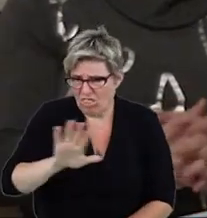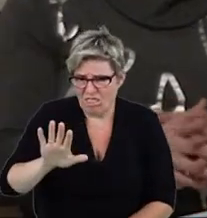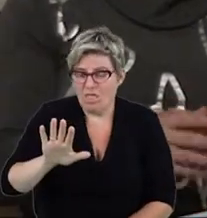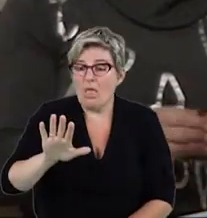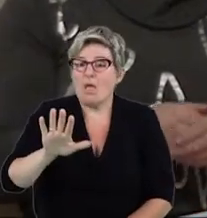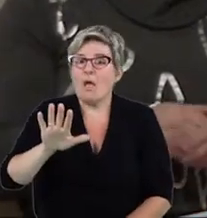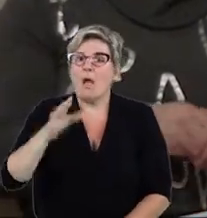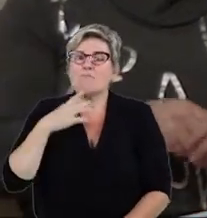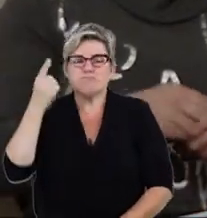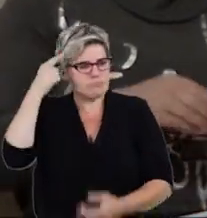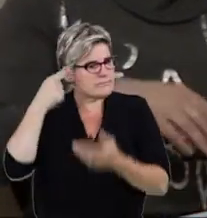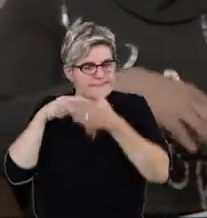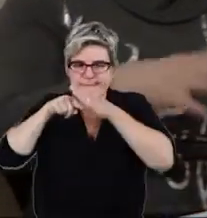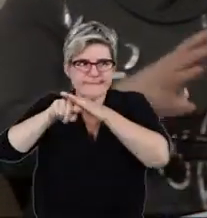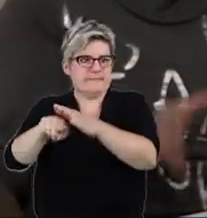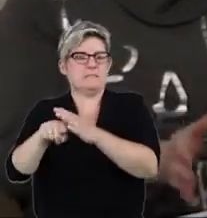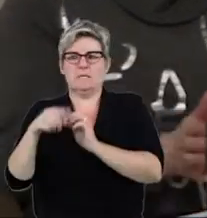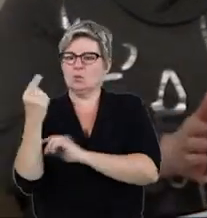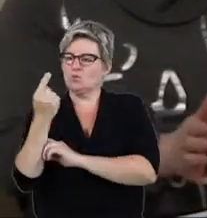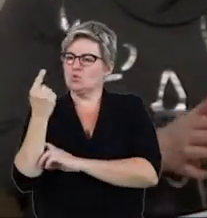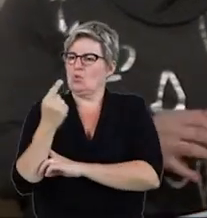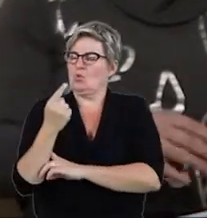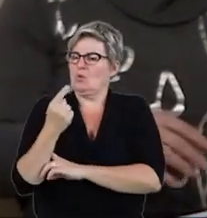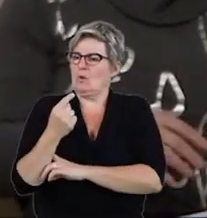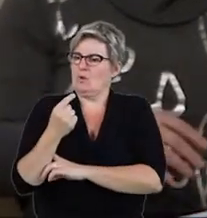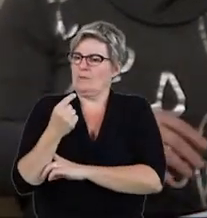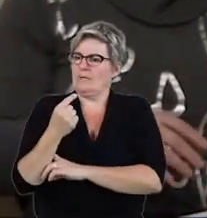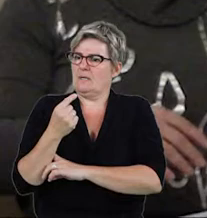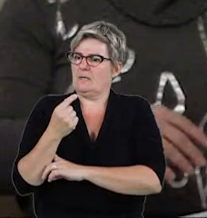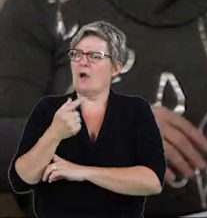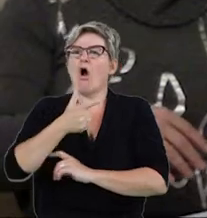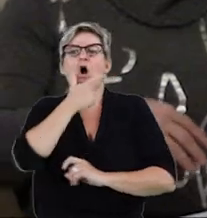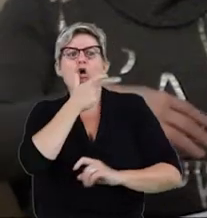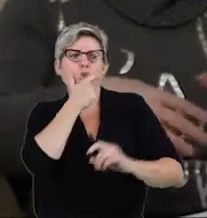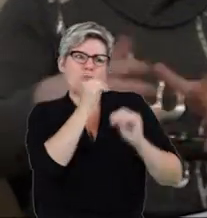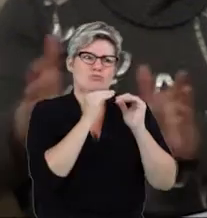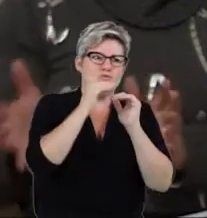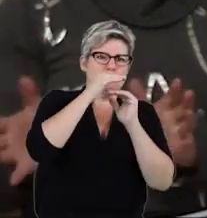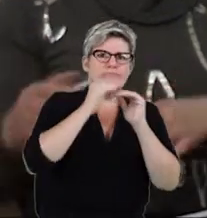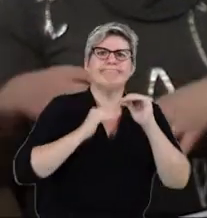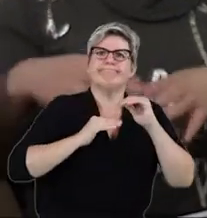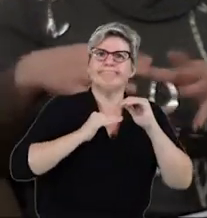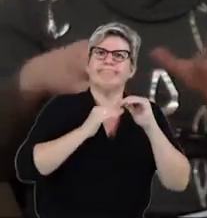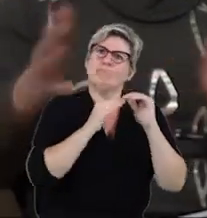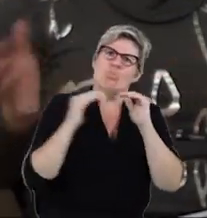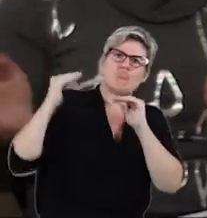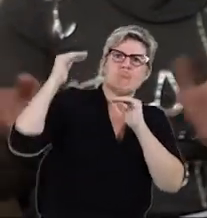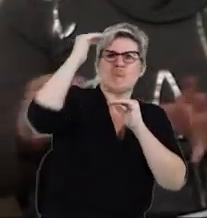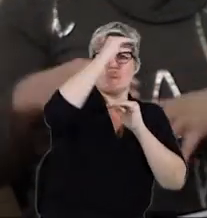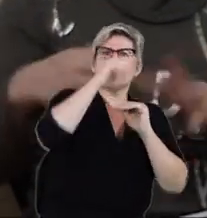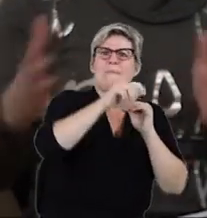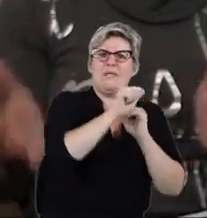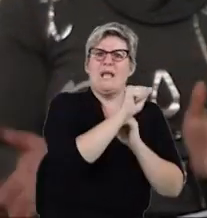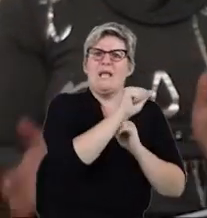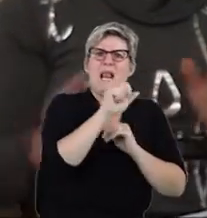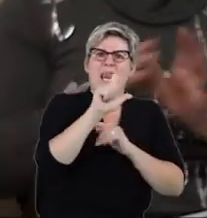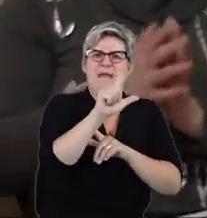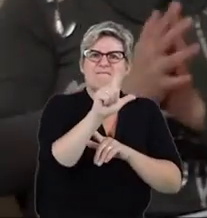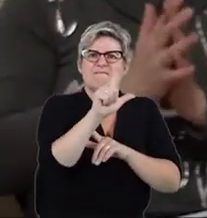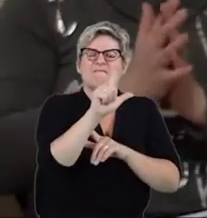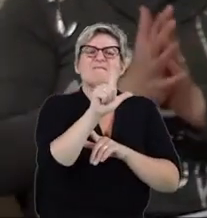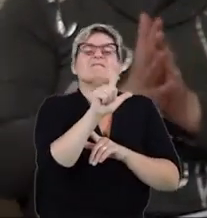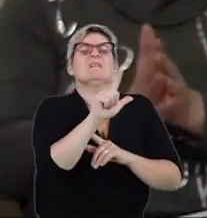la possibilité de mettre les petits francophones ensemble, puis les anglo-dominants qu'on appelle ALF, là,